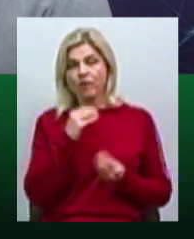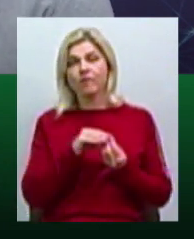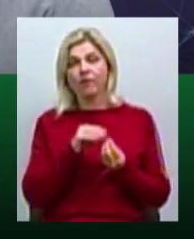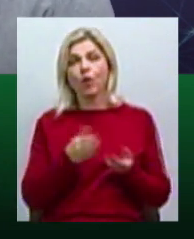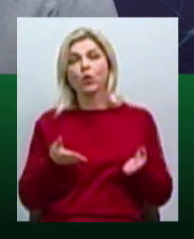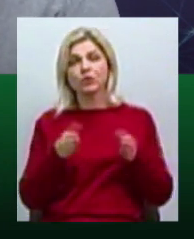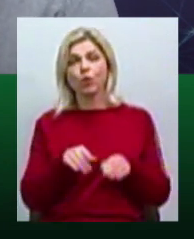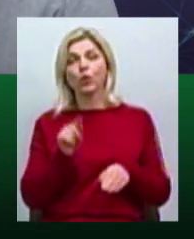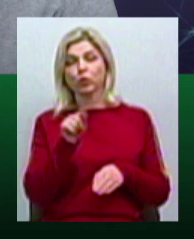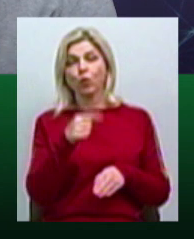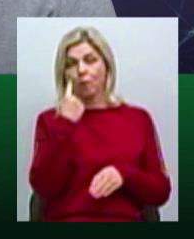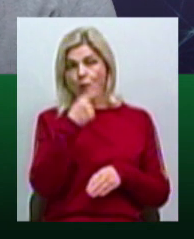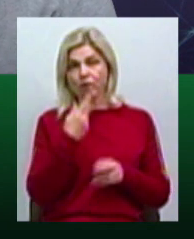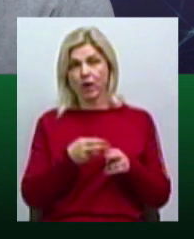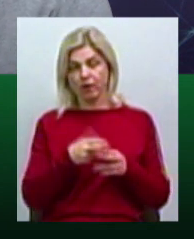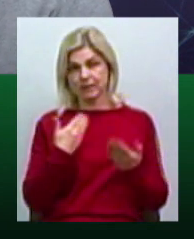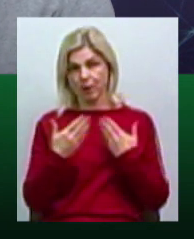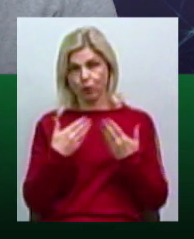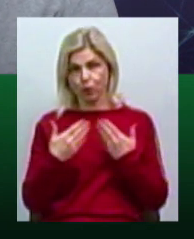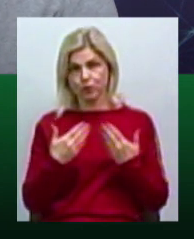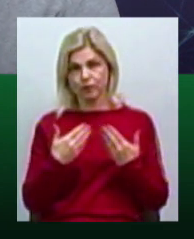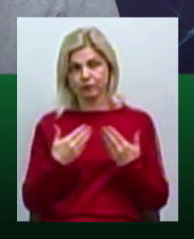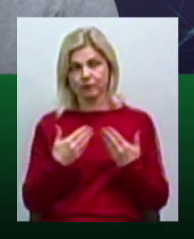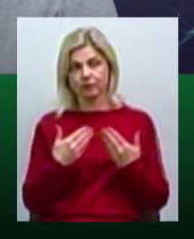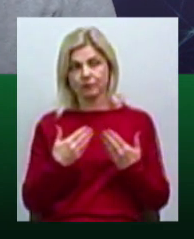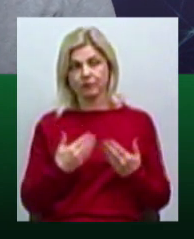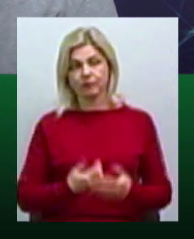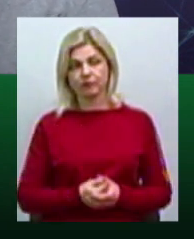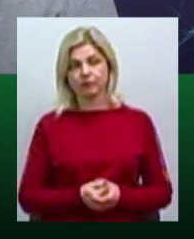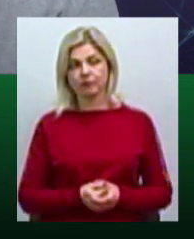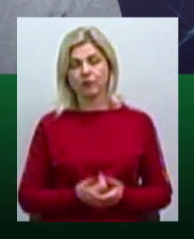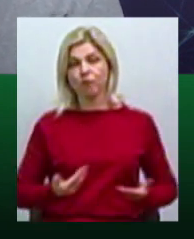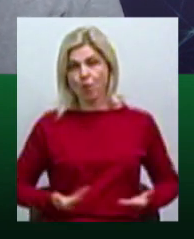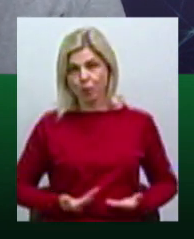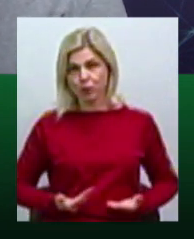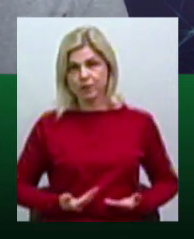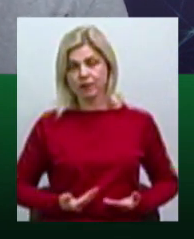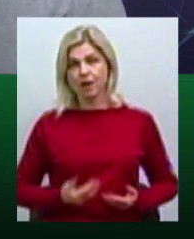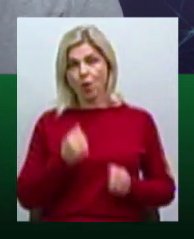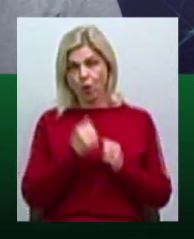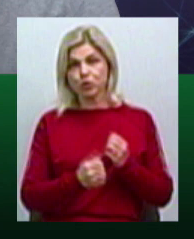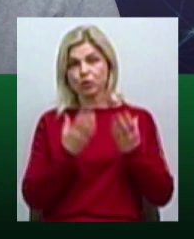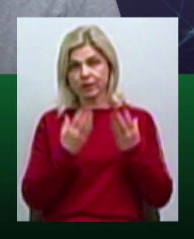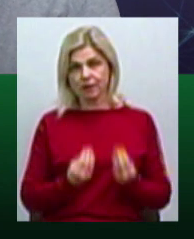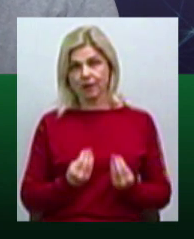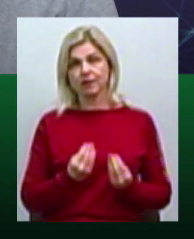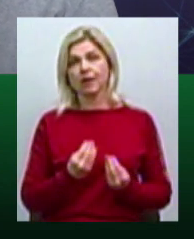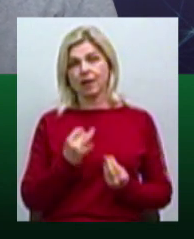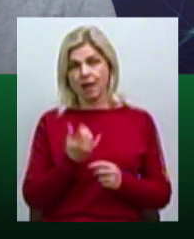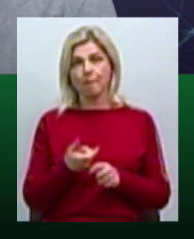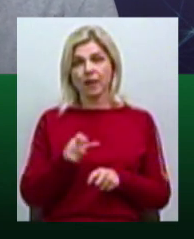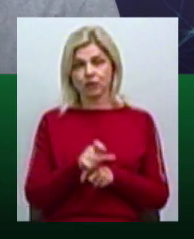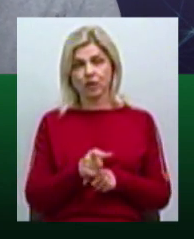тою мовою, якою вони спілкуються в побуті, ну, кожного дня і здебільшого